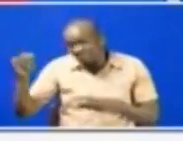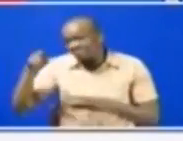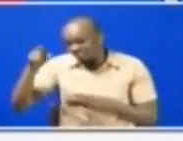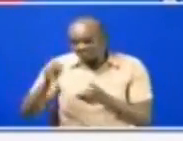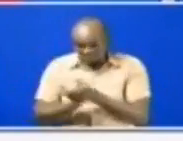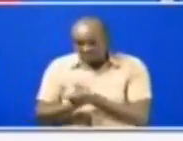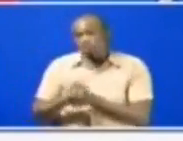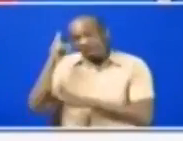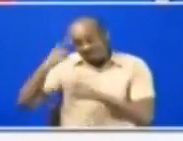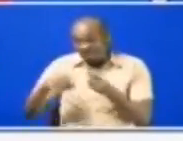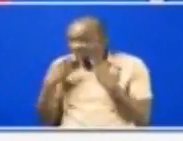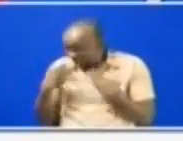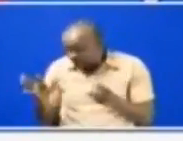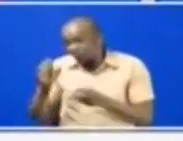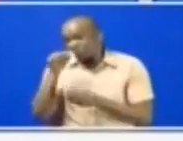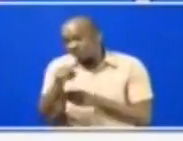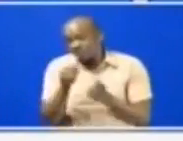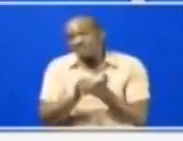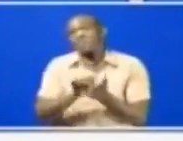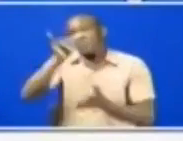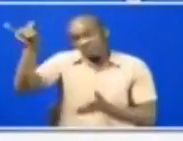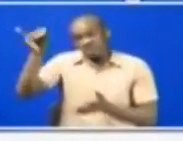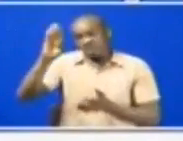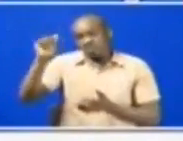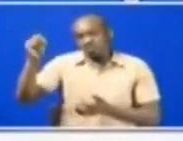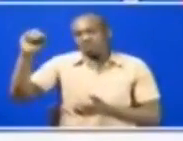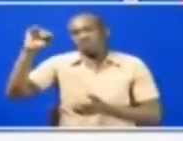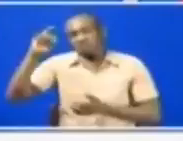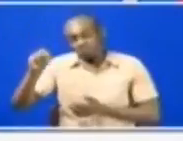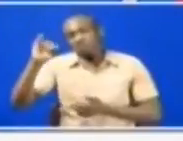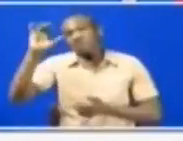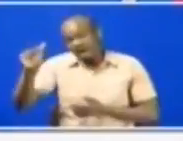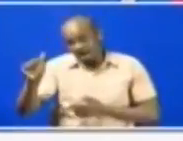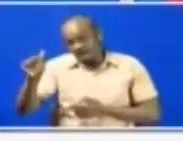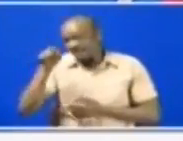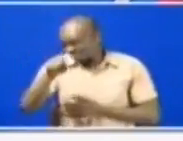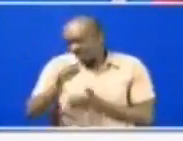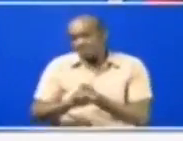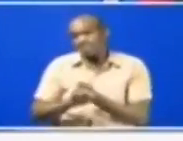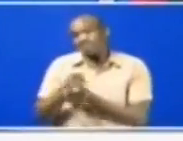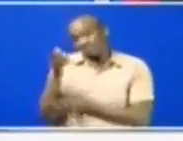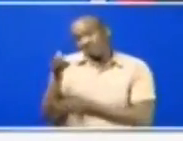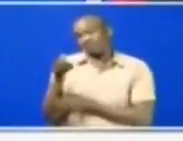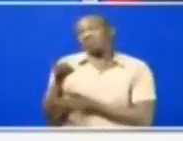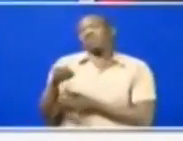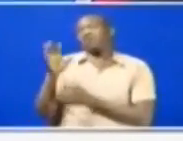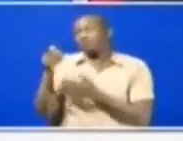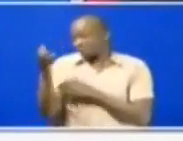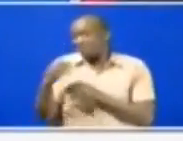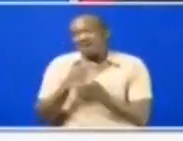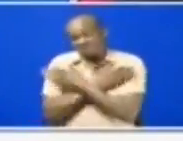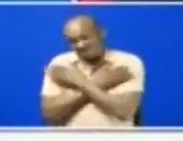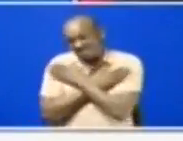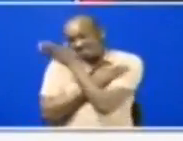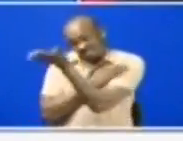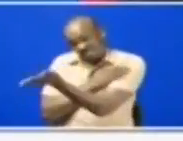kidogo nikapata nafasi ya kutoka kwenda Bosnia. Mm-hmm. No Warabuni Oman mwanzo. So tulipata pale kuna rafiki wangu